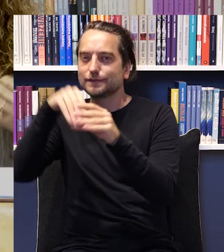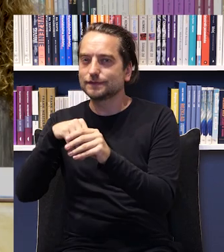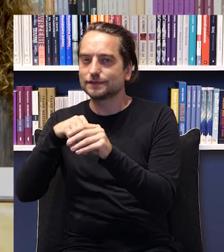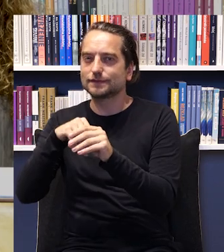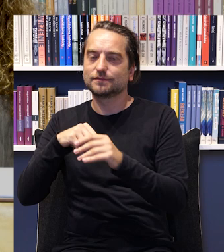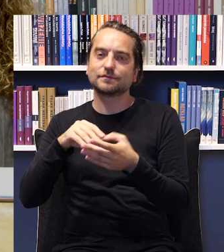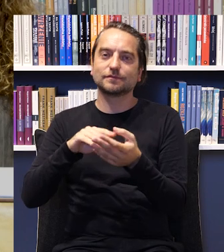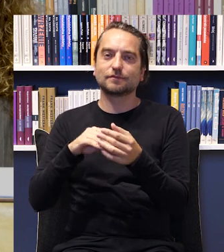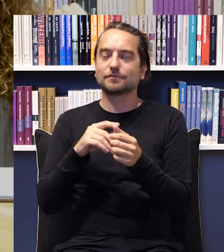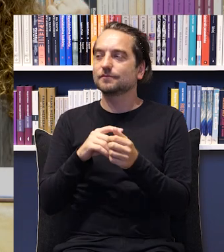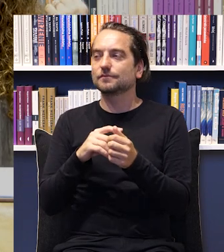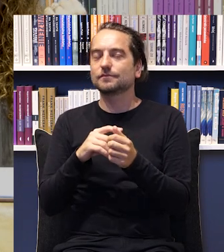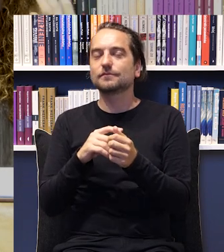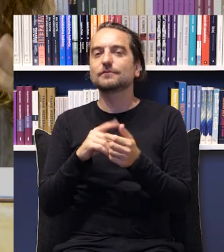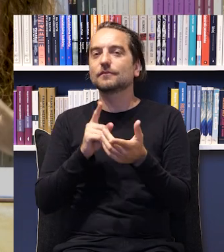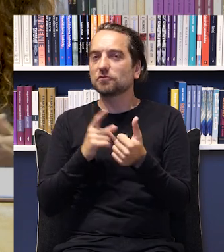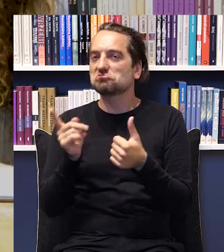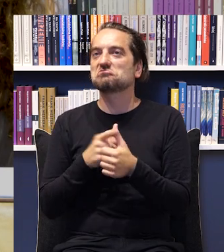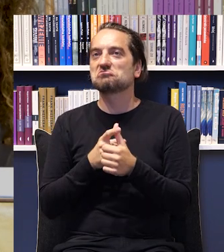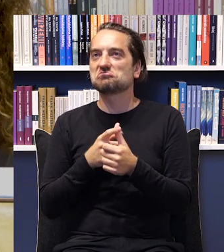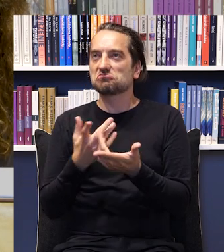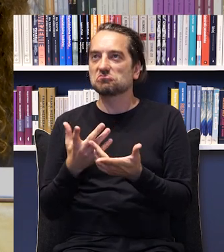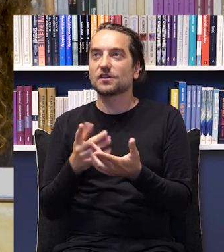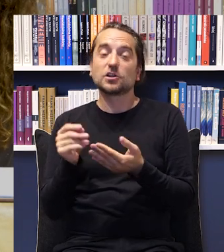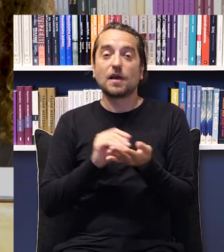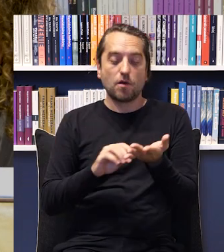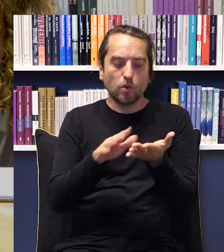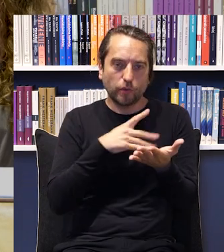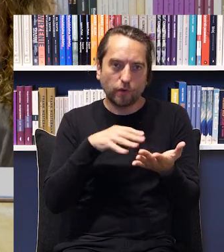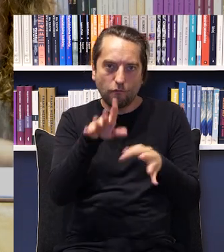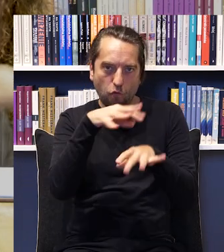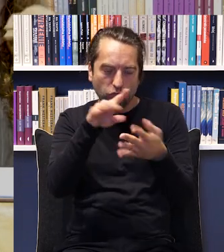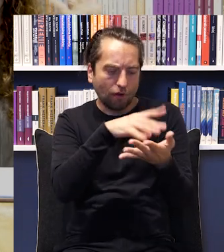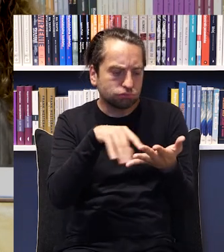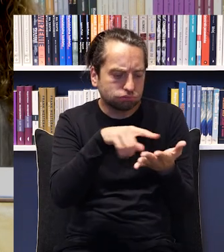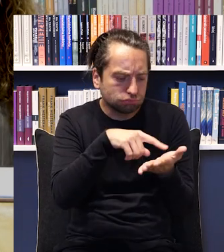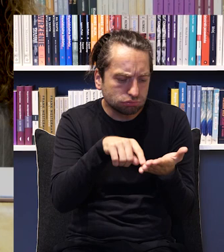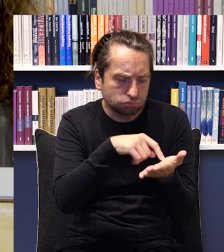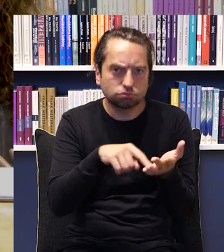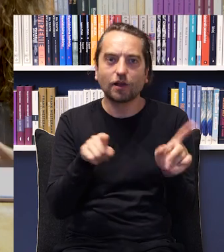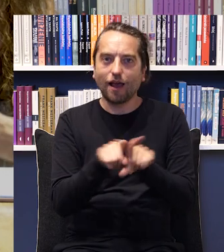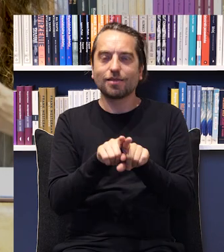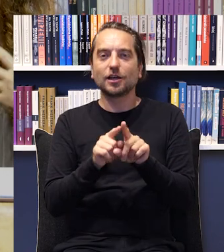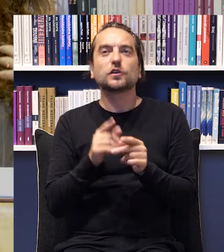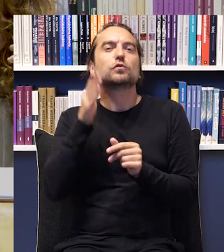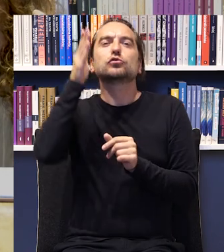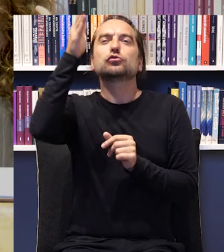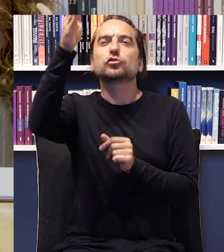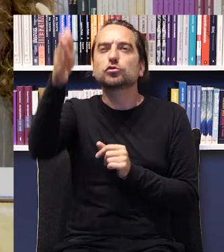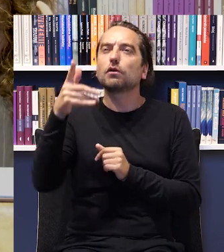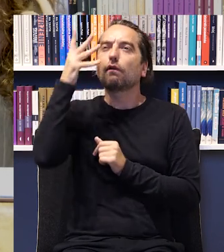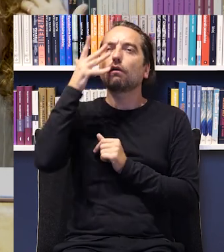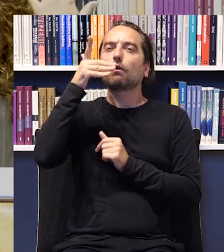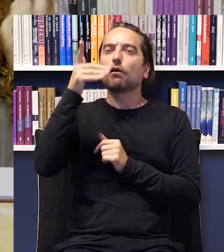obecne. Znaczy mamy w niej zarówno wróżenie z ręki, mamy w niej przewidywanie przyszłości, mamy w